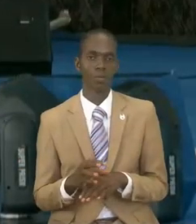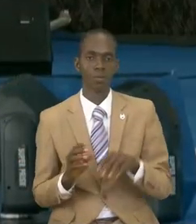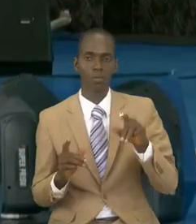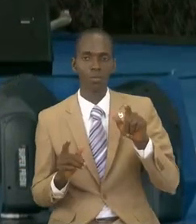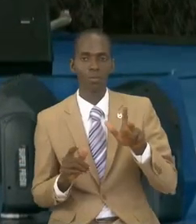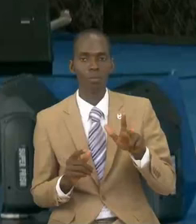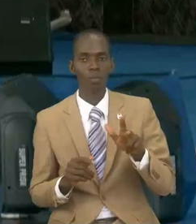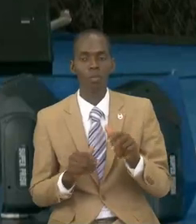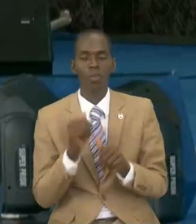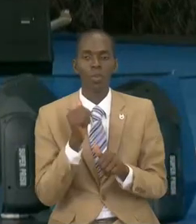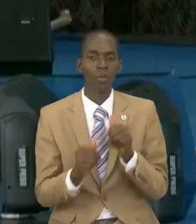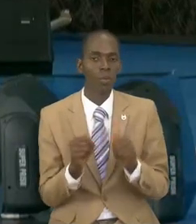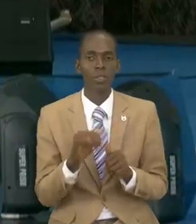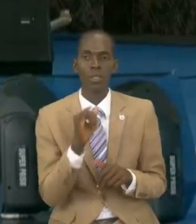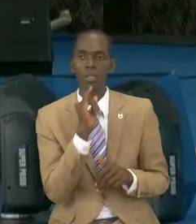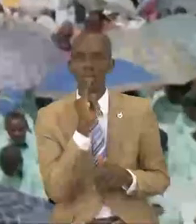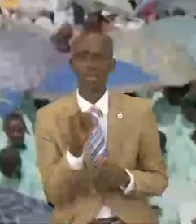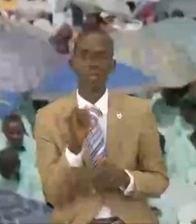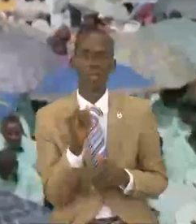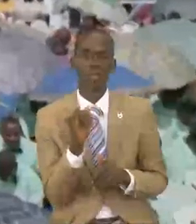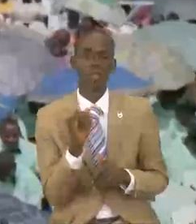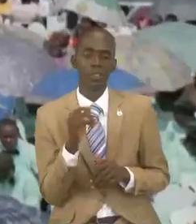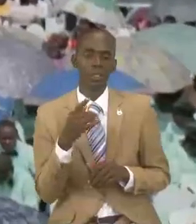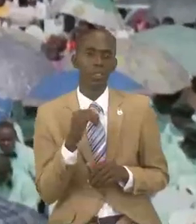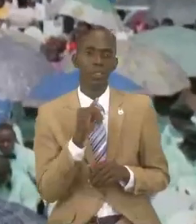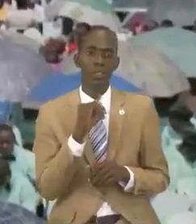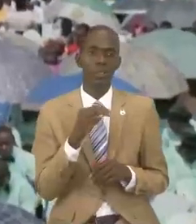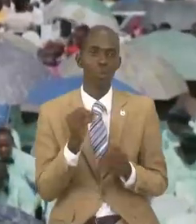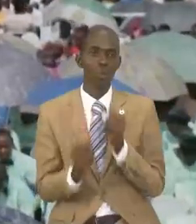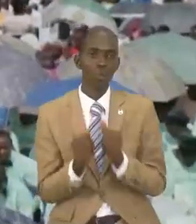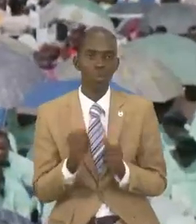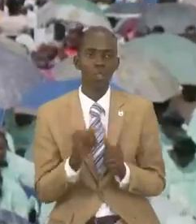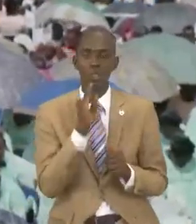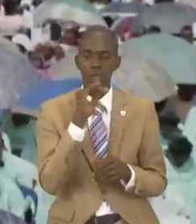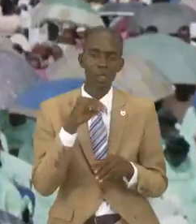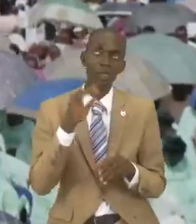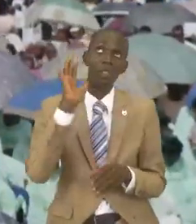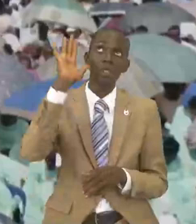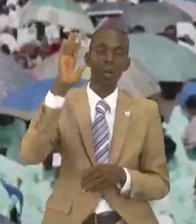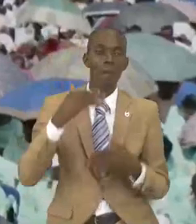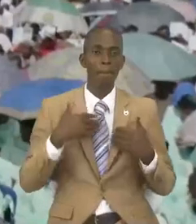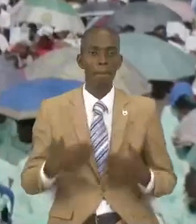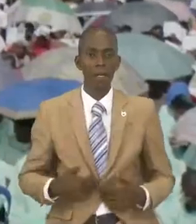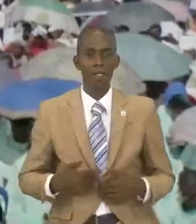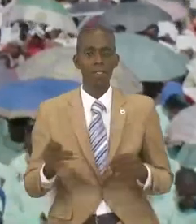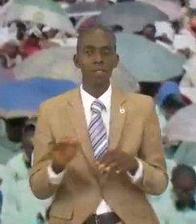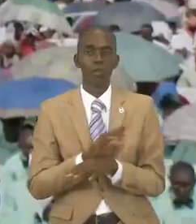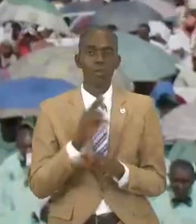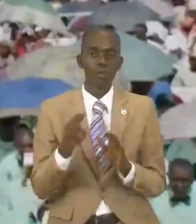est son corps? La plénitude de celui qui